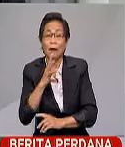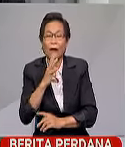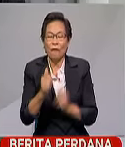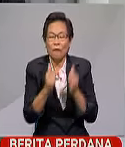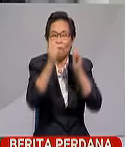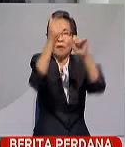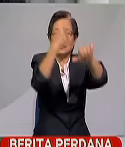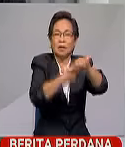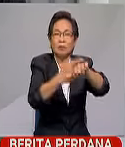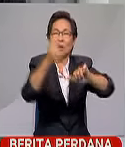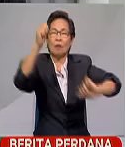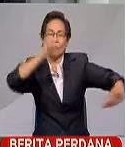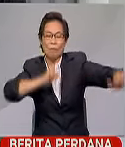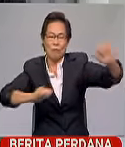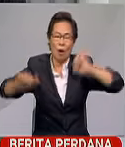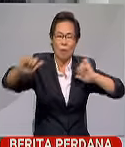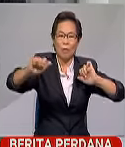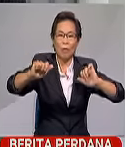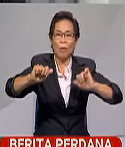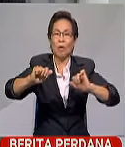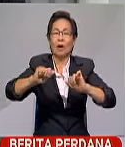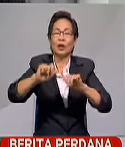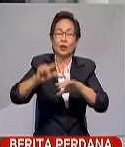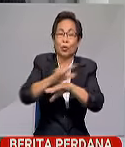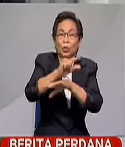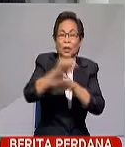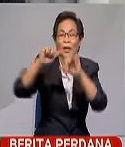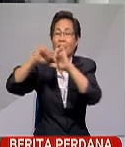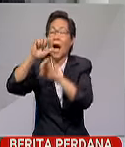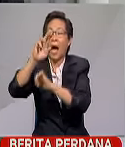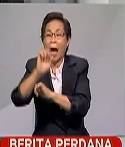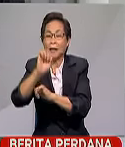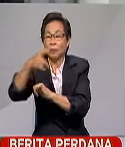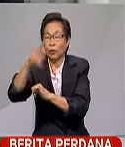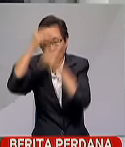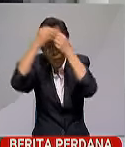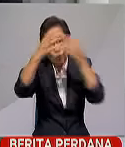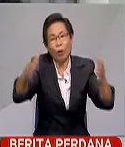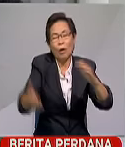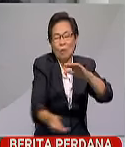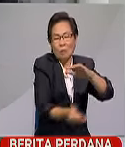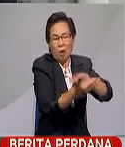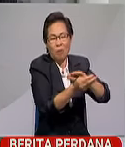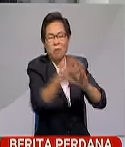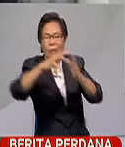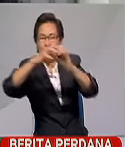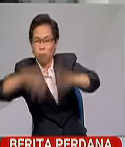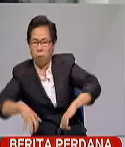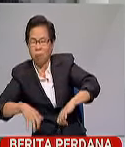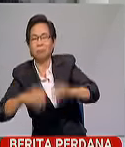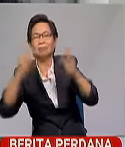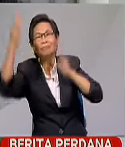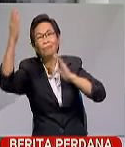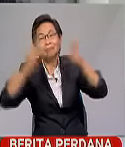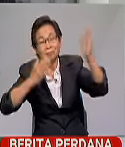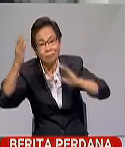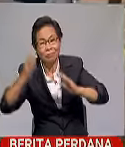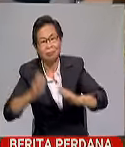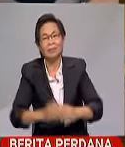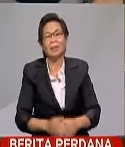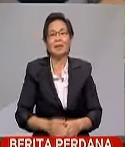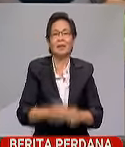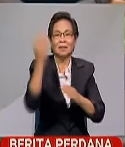kali teater diaplikasikan agensi itu untuk menyampaikan mesej bahawa rasuah membinasakan negara. Teater Semarak